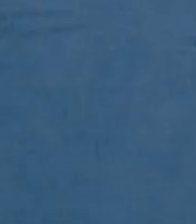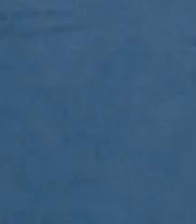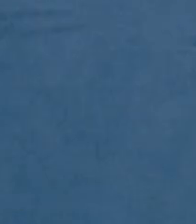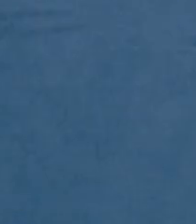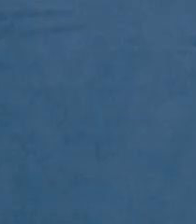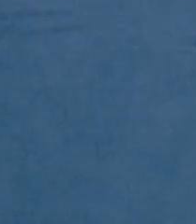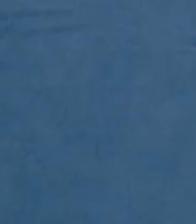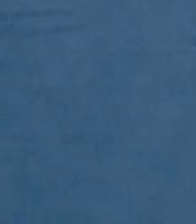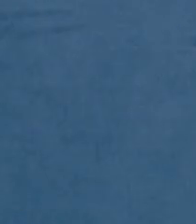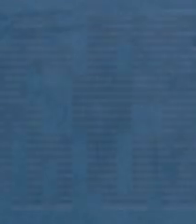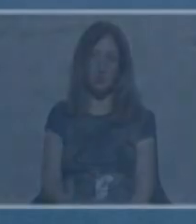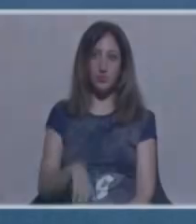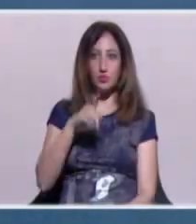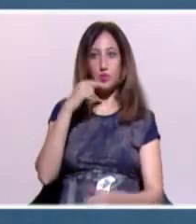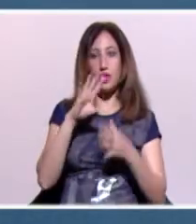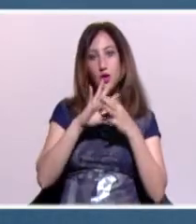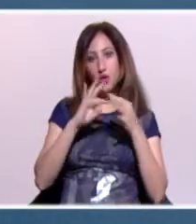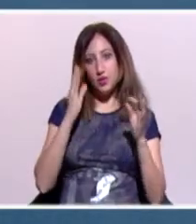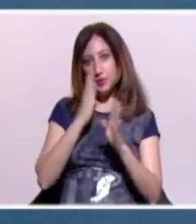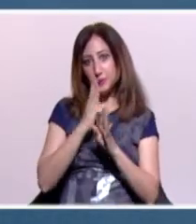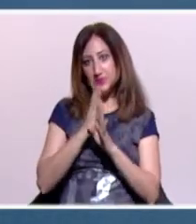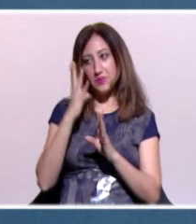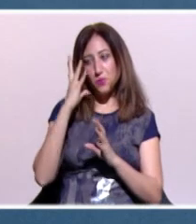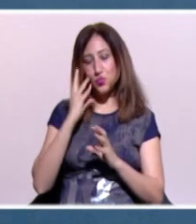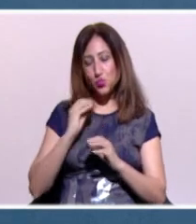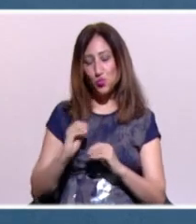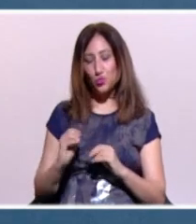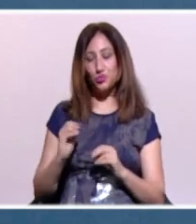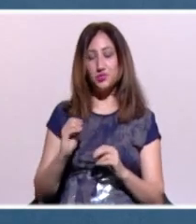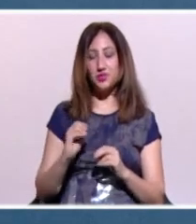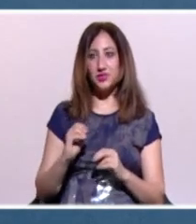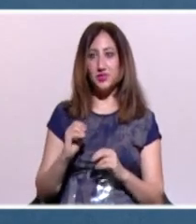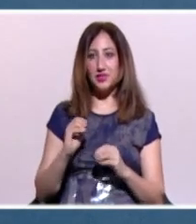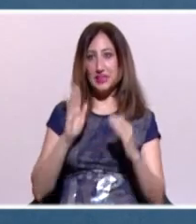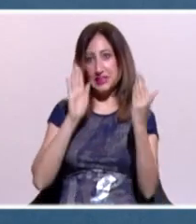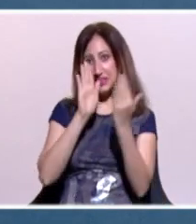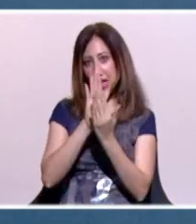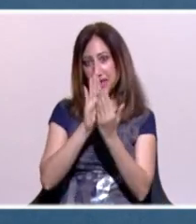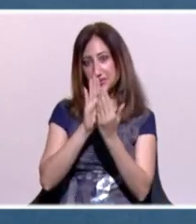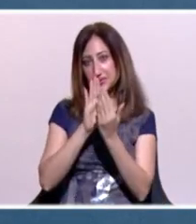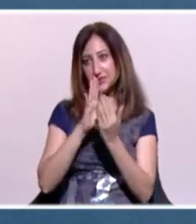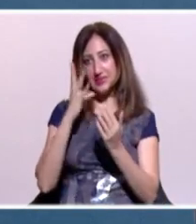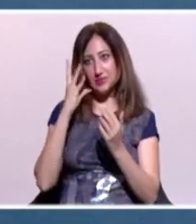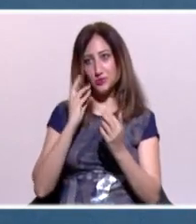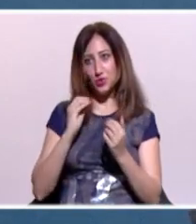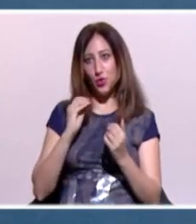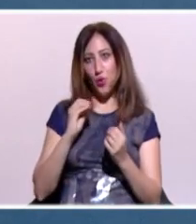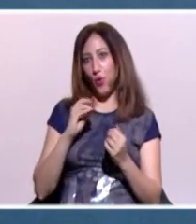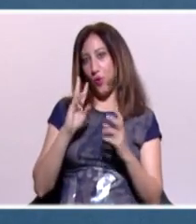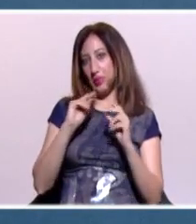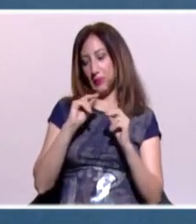دي. هو موضوع ممتع، التمثيل ده موضوع ممتع وفي تحدي رائع وفي علاج نفسي